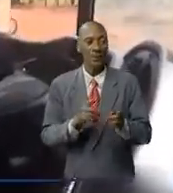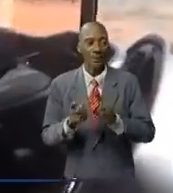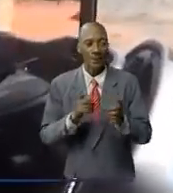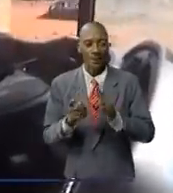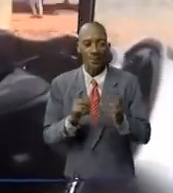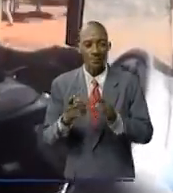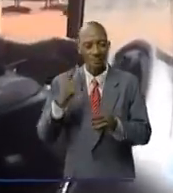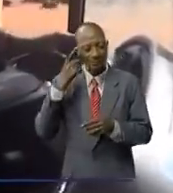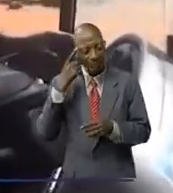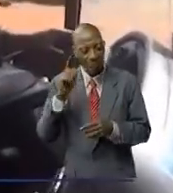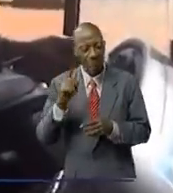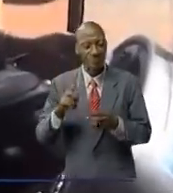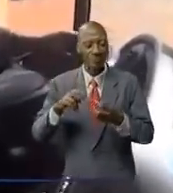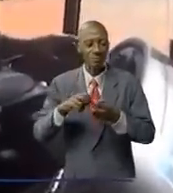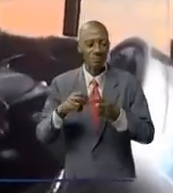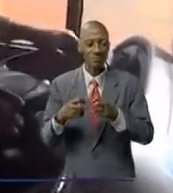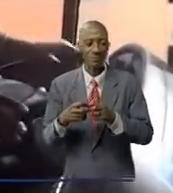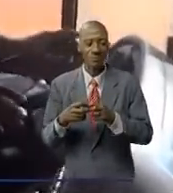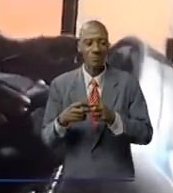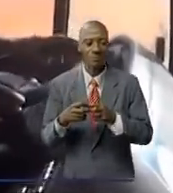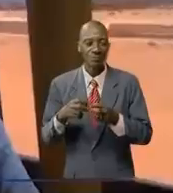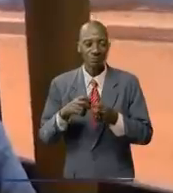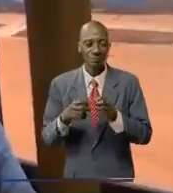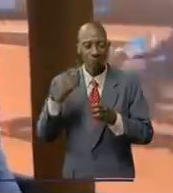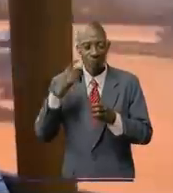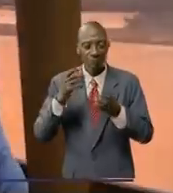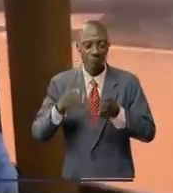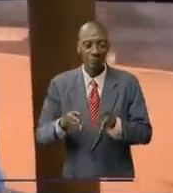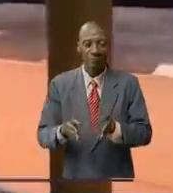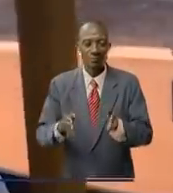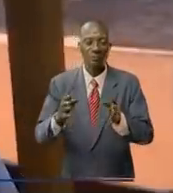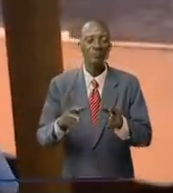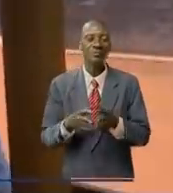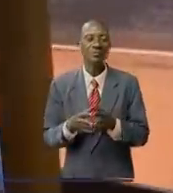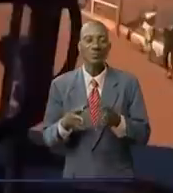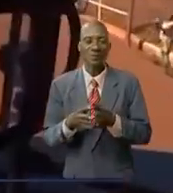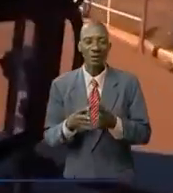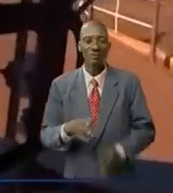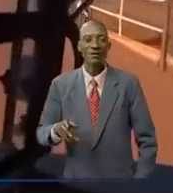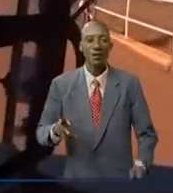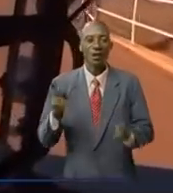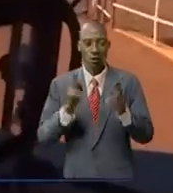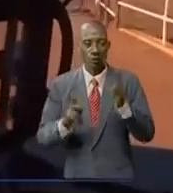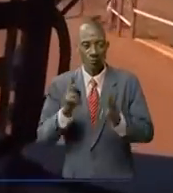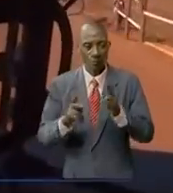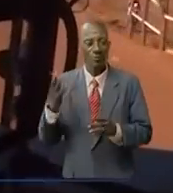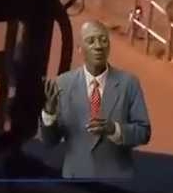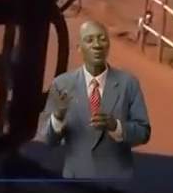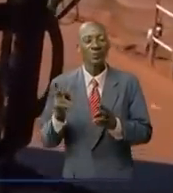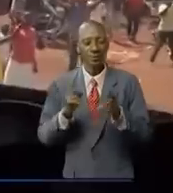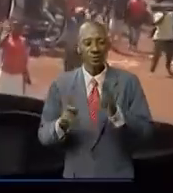démarre l'engin le long de la route l'homme est ovationné par ses concitoyens Iziro, Nava, Route